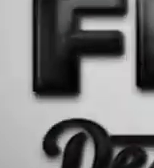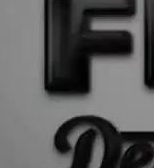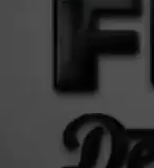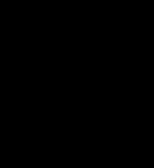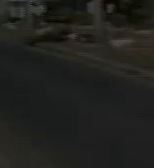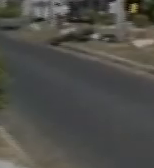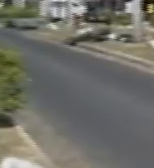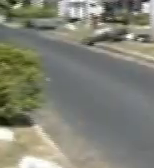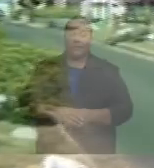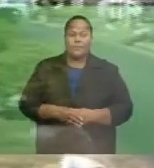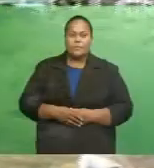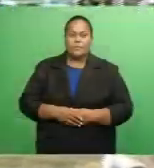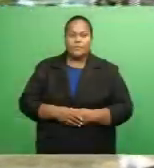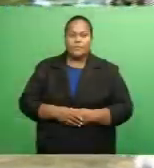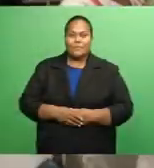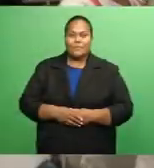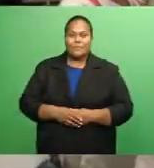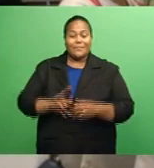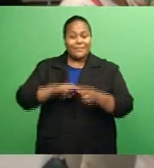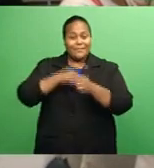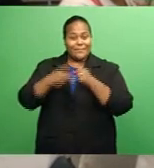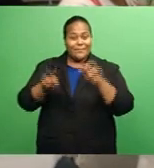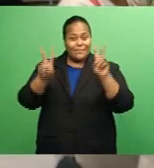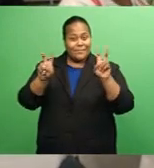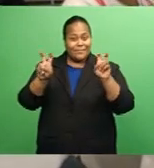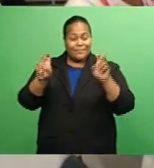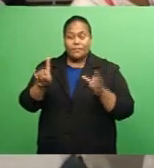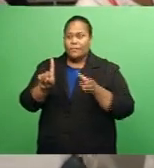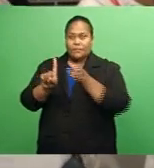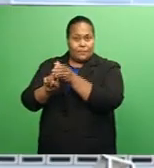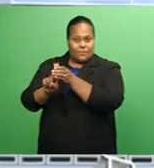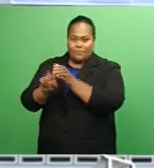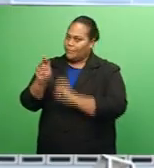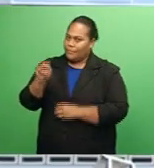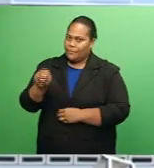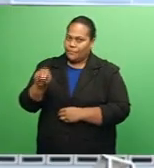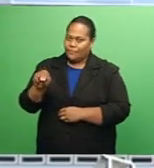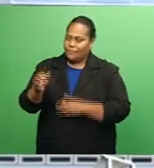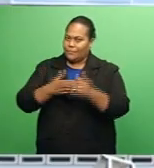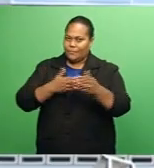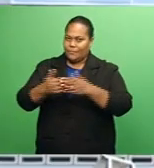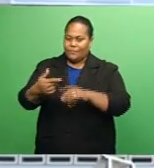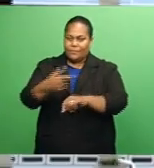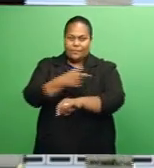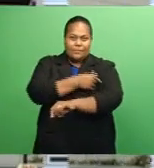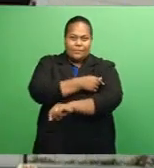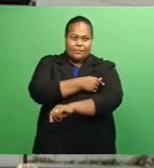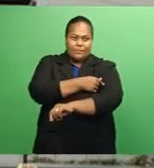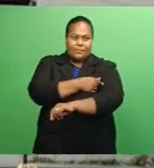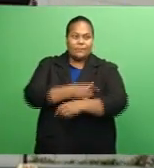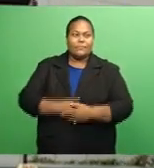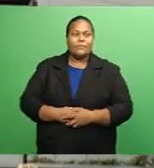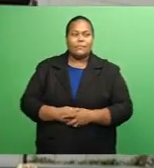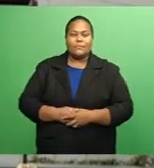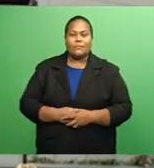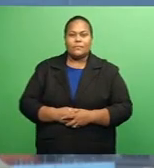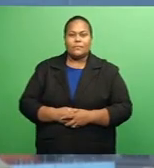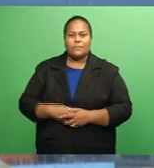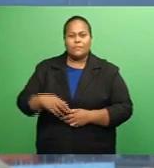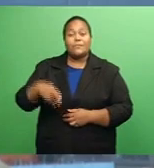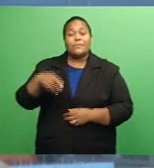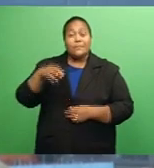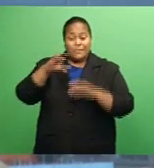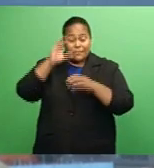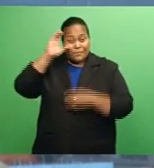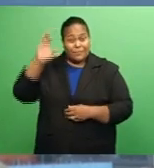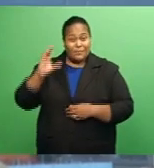2 देश की In the news tonight, quarantine necessary despite being vaccinated. National debt